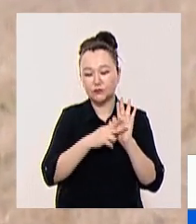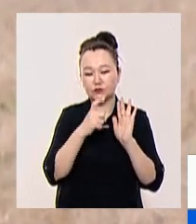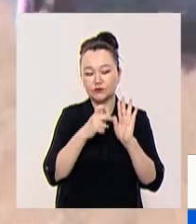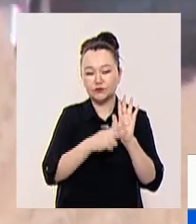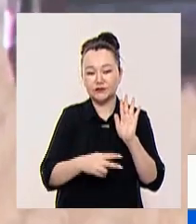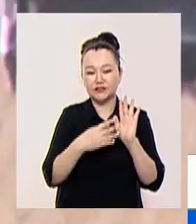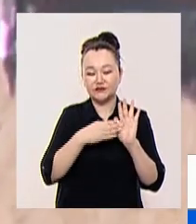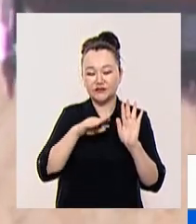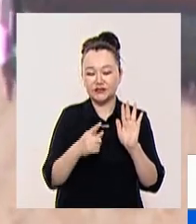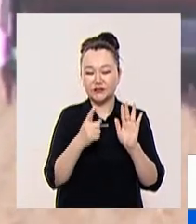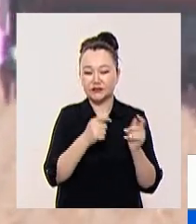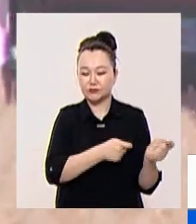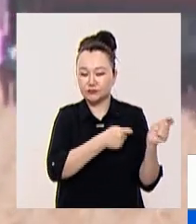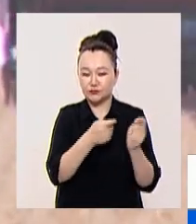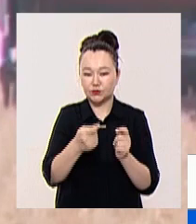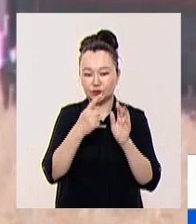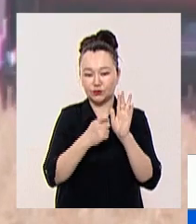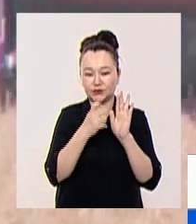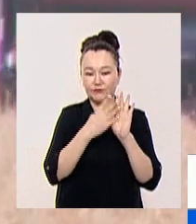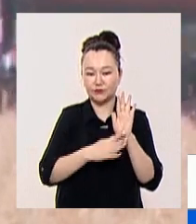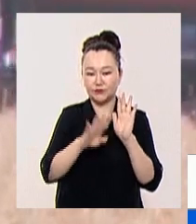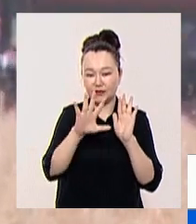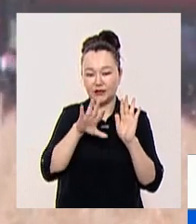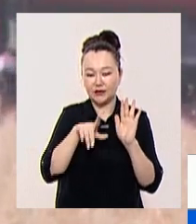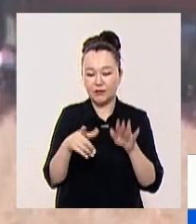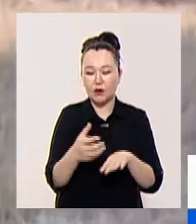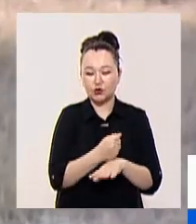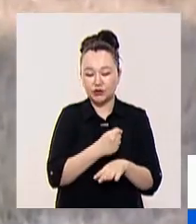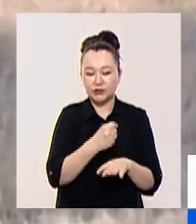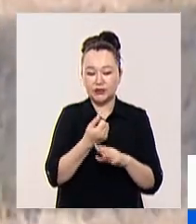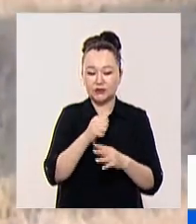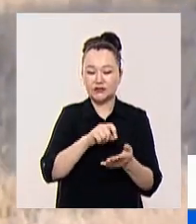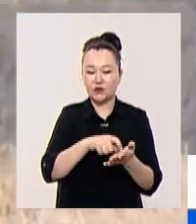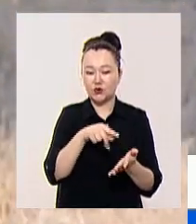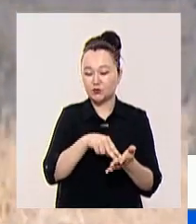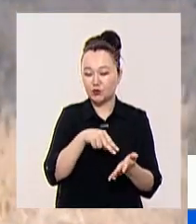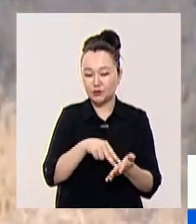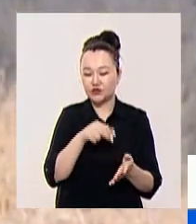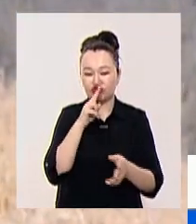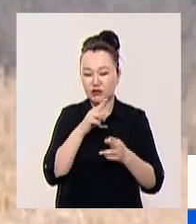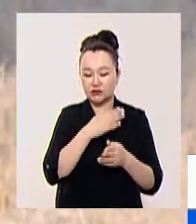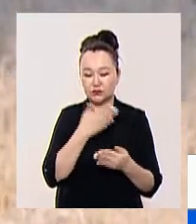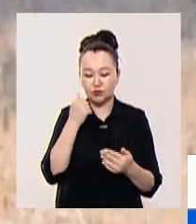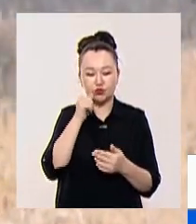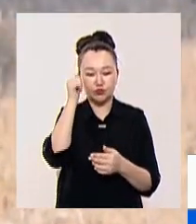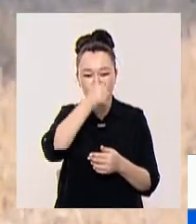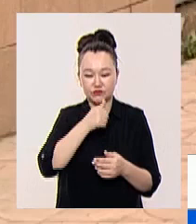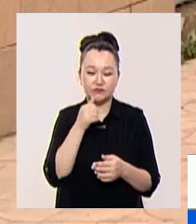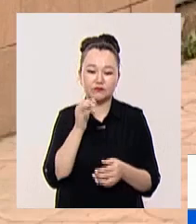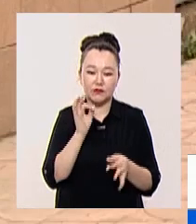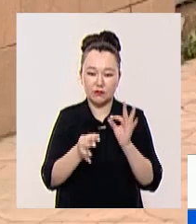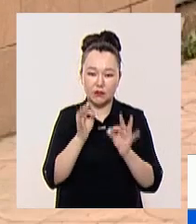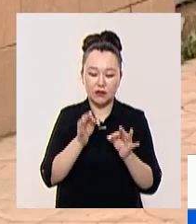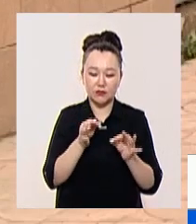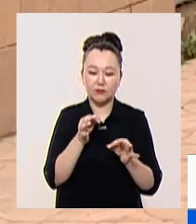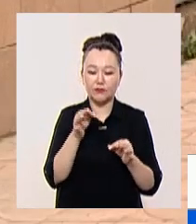С учетом доставки выходит 195 тенге. Но на стоимость предприниматели не жалуются, говорят, по сравнению с прошлым годом приемлемая. В